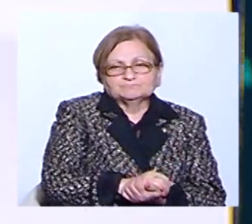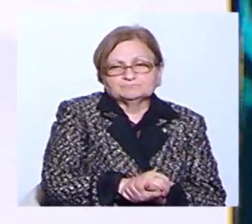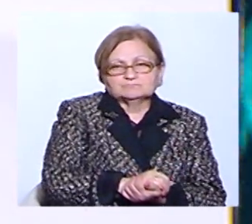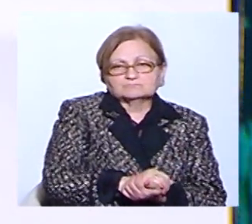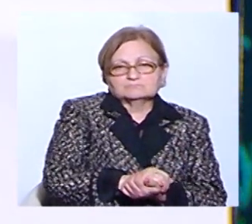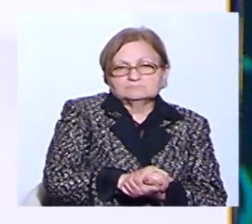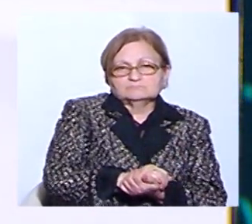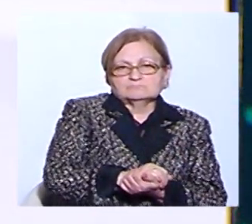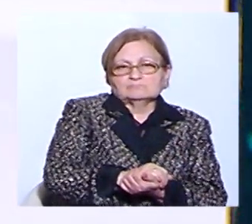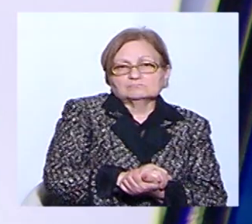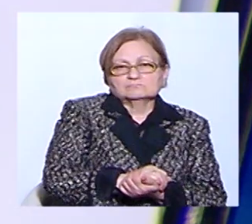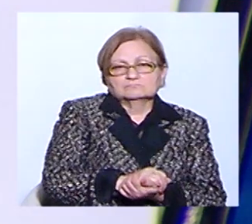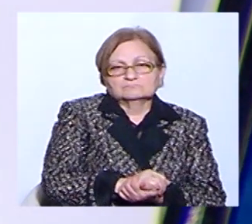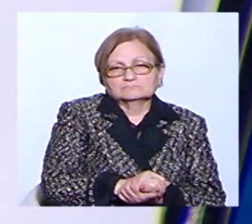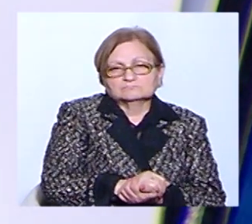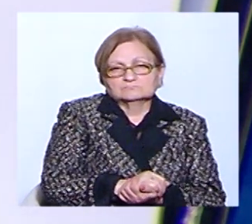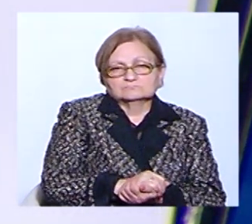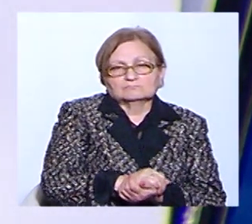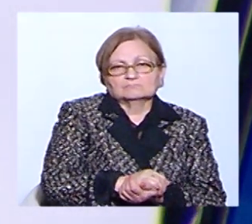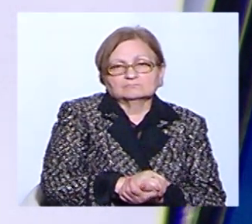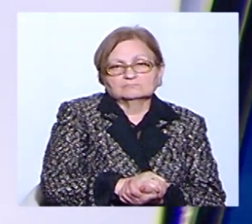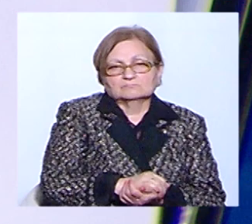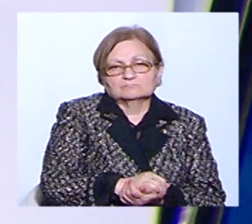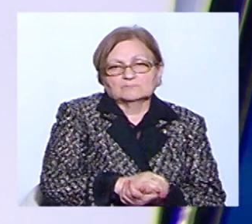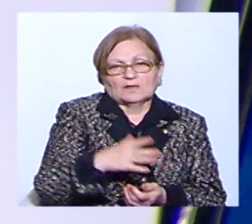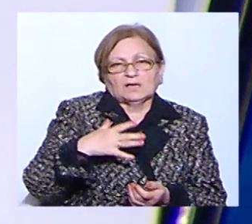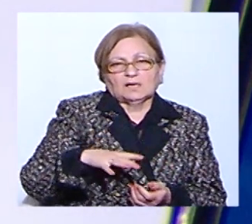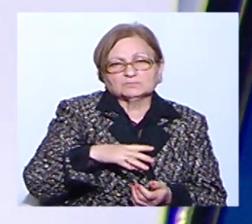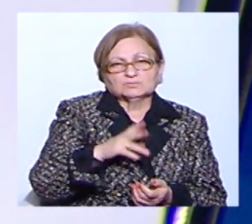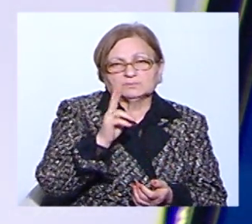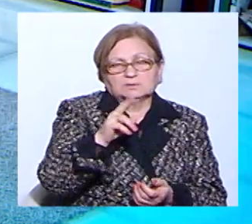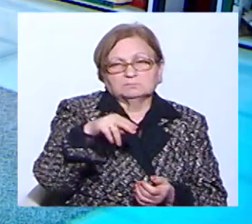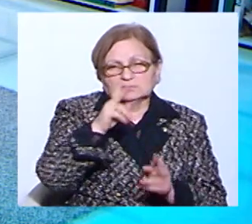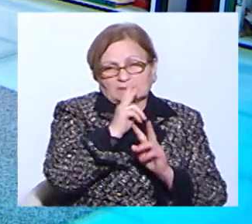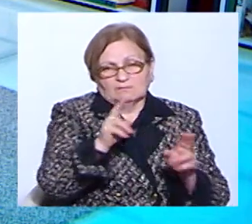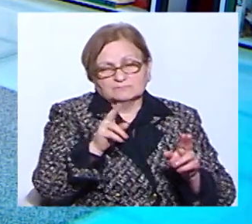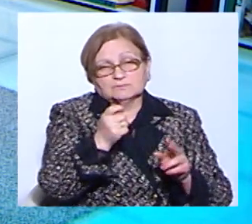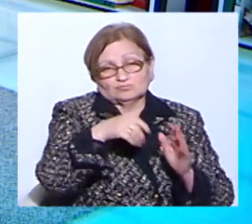ქართული კდპ საკმაოდ გავსერთ, მანდ ჯობია ესე დავწეროთ. ესე იგი, აქ ჩვენ გამოგვივა, რადგან